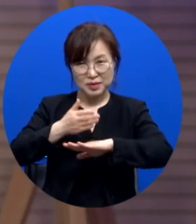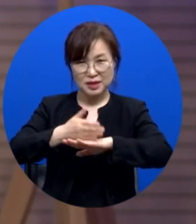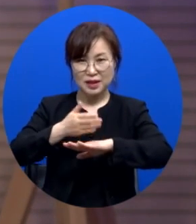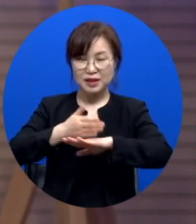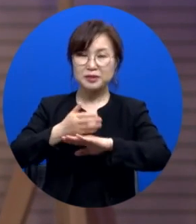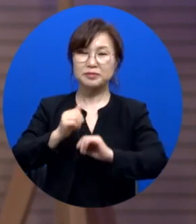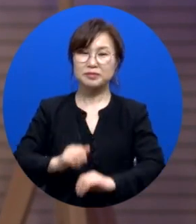칼럼이 얻습니다